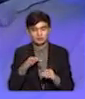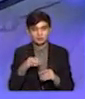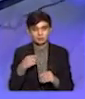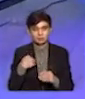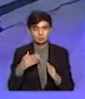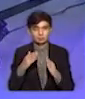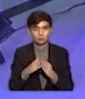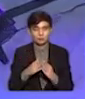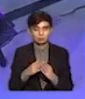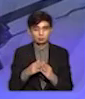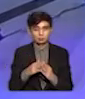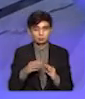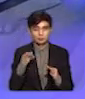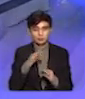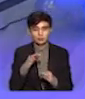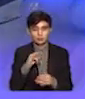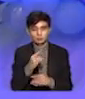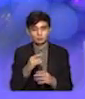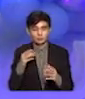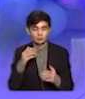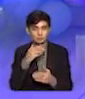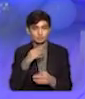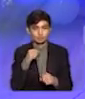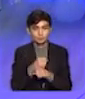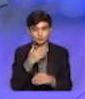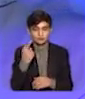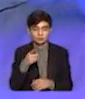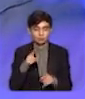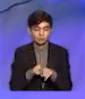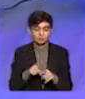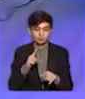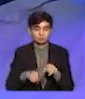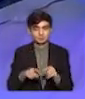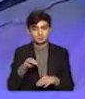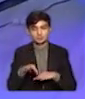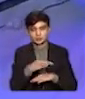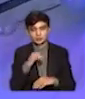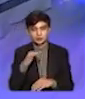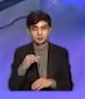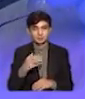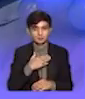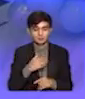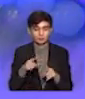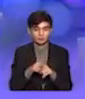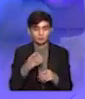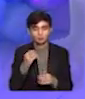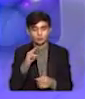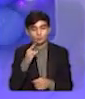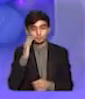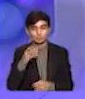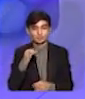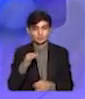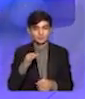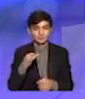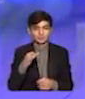Үйден сәбилер үзілмесін, сен де ертерек үйлен, мүмкін мен де тағы да перзентті болармын. Әйтеуір